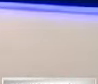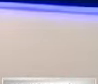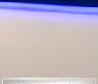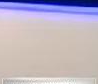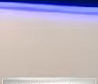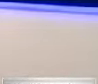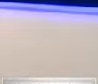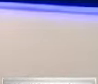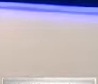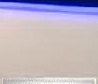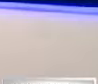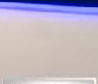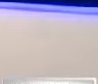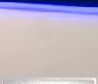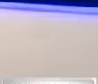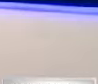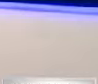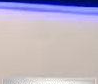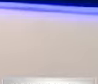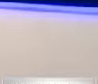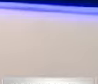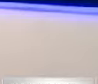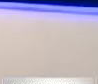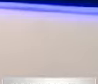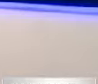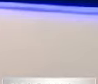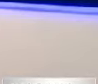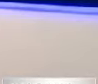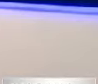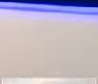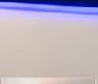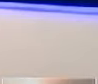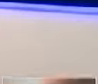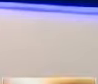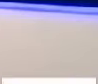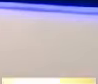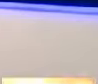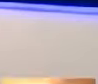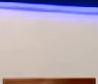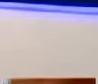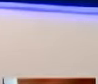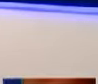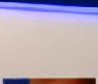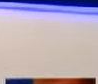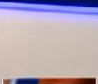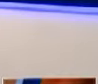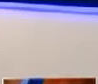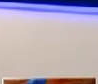seunit atau kira-kira rm.8 juta visualnya menutup paparan nasional